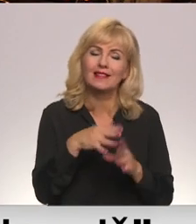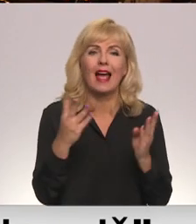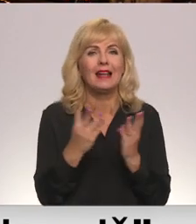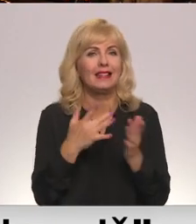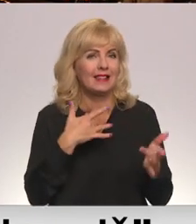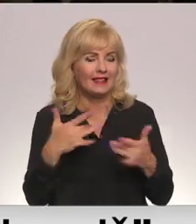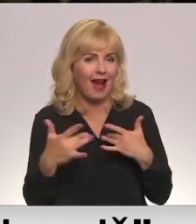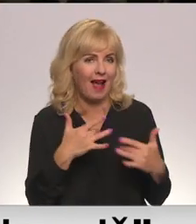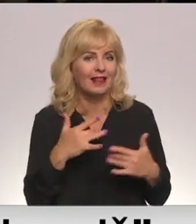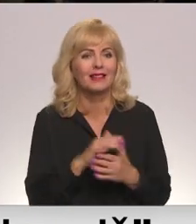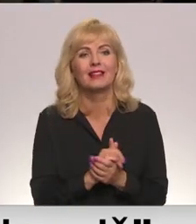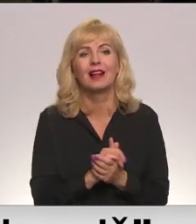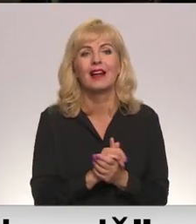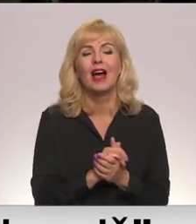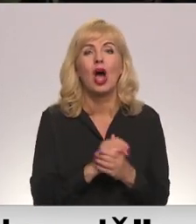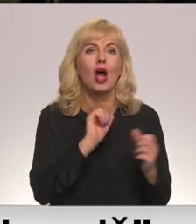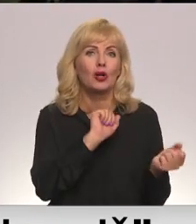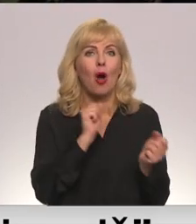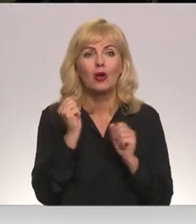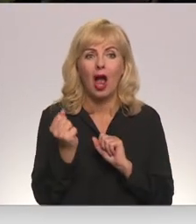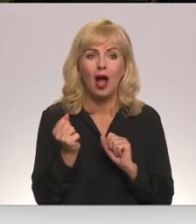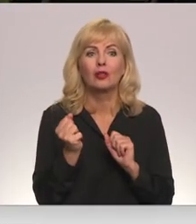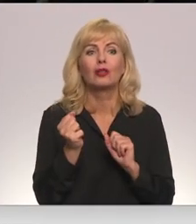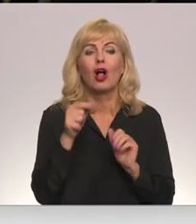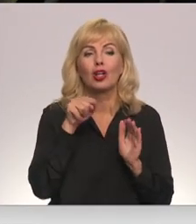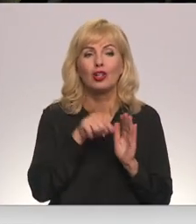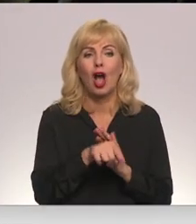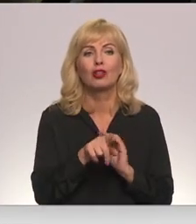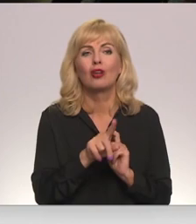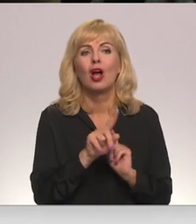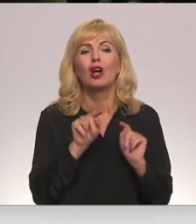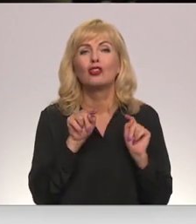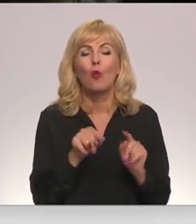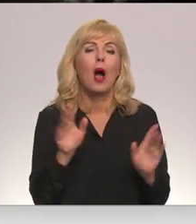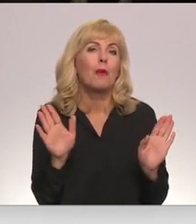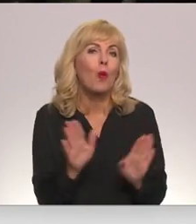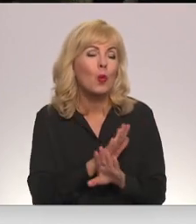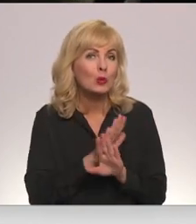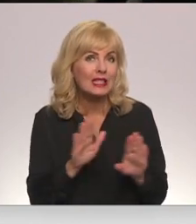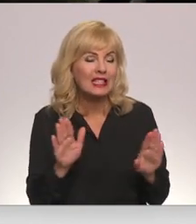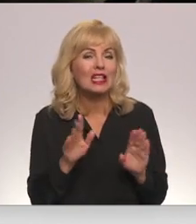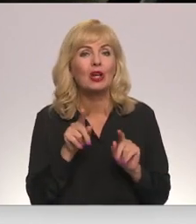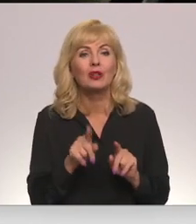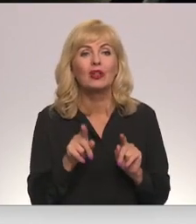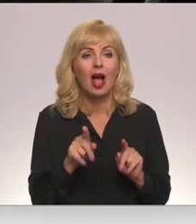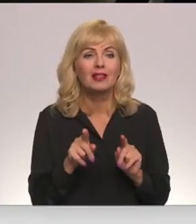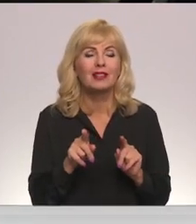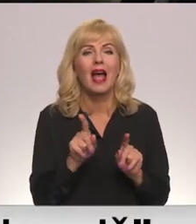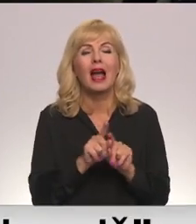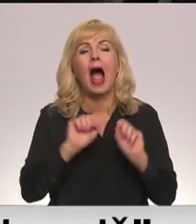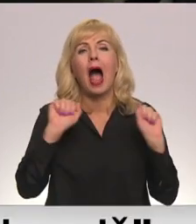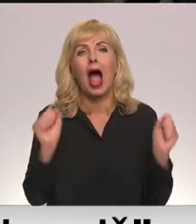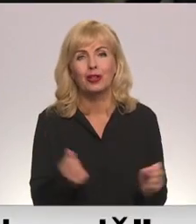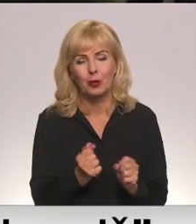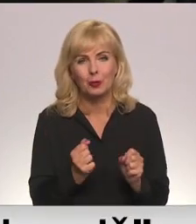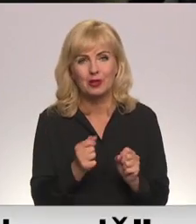Keroks ļoti smuki šajā žanrā ieguļas iekšā ar šo mūziku. Tas drives ir. Man liekas,